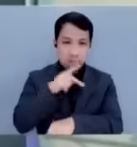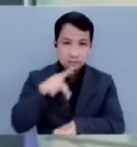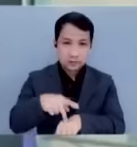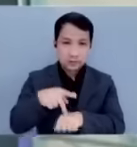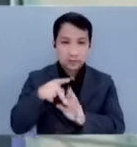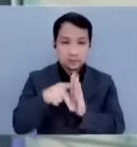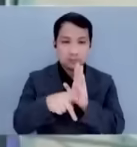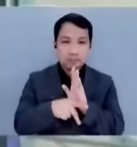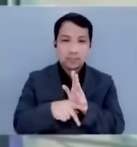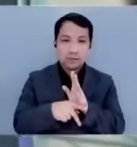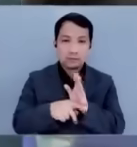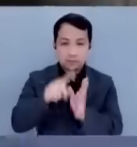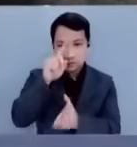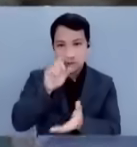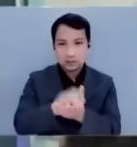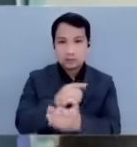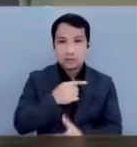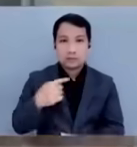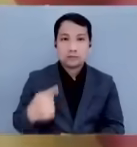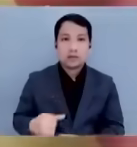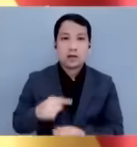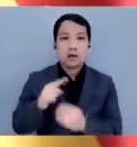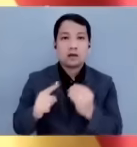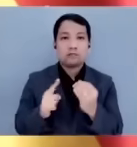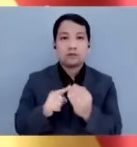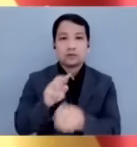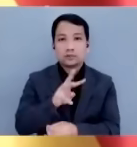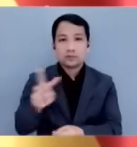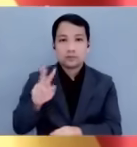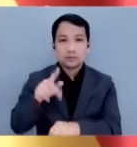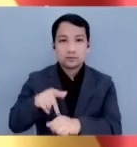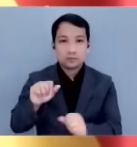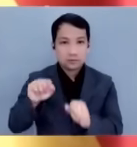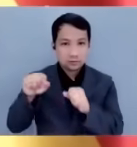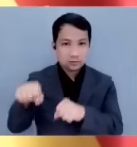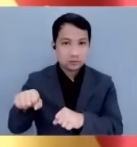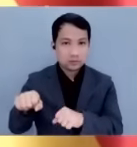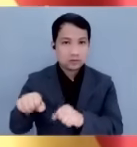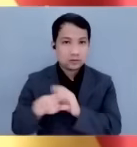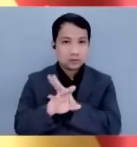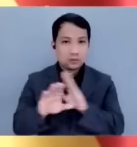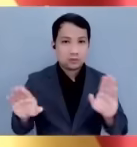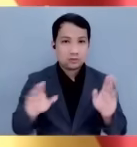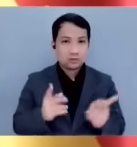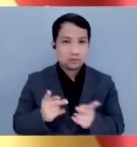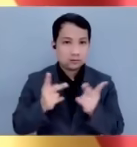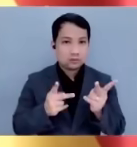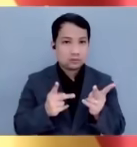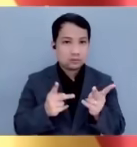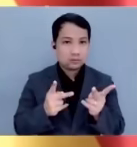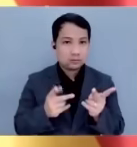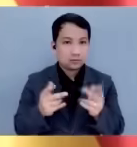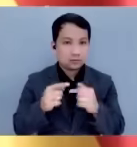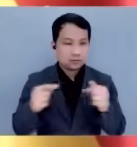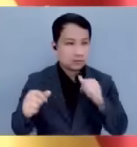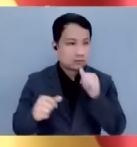China pagdating sa West Philippine Sea. We have not rejected any proposals that China has made to us.